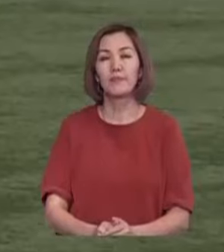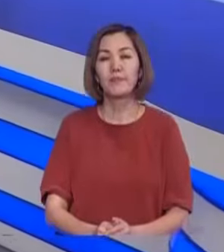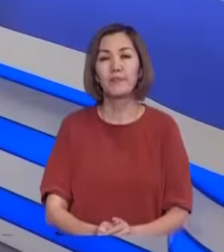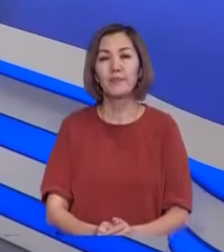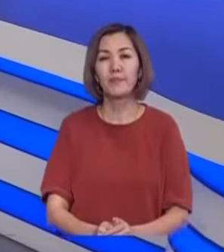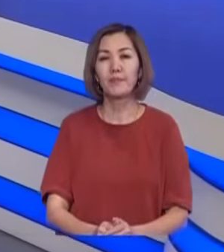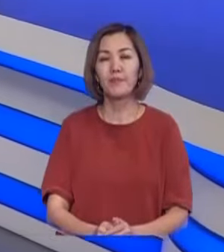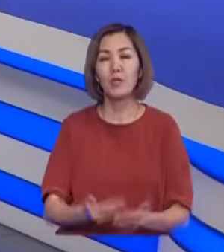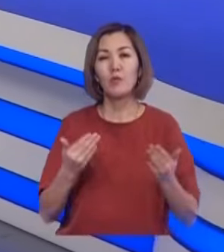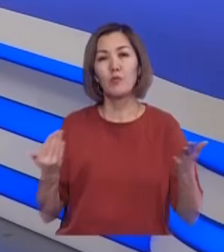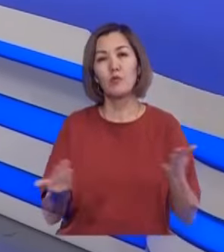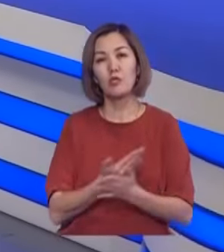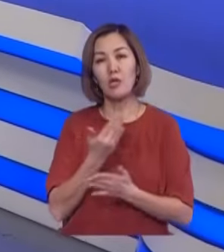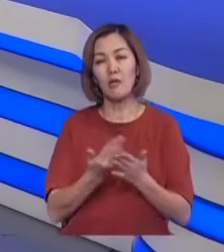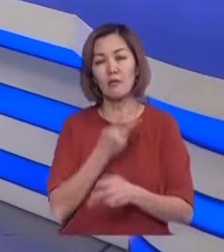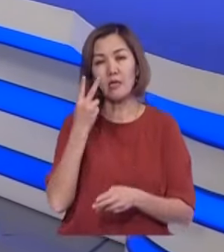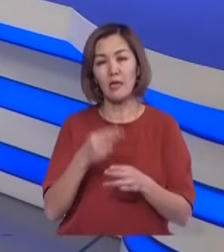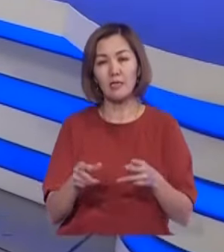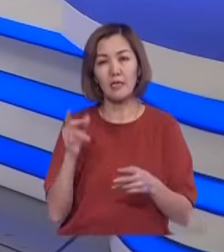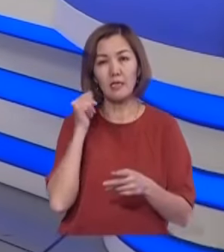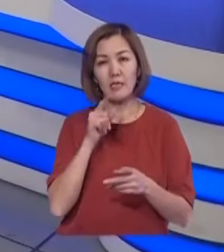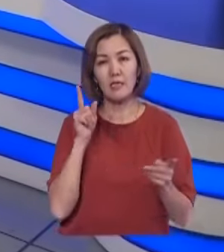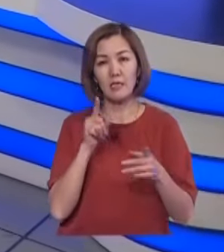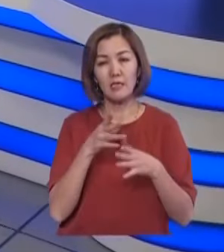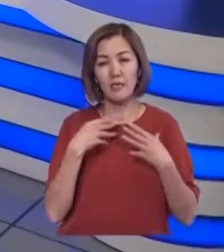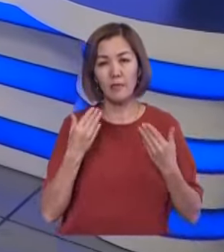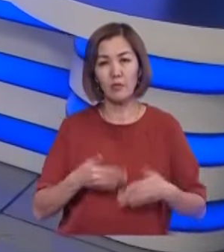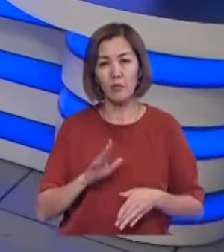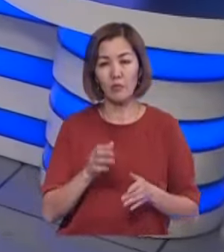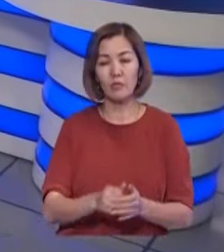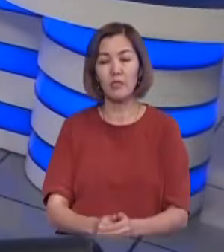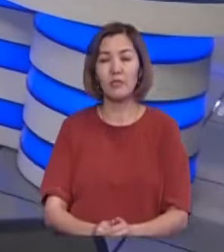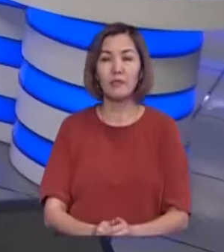Редакциямызға келіп түскен жаңалықтар легі осындай, арнамыздан алыстамаңыз.